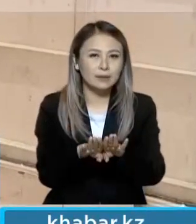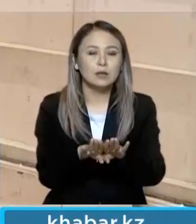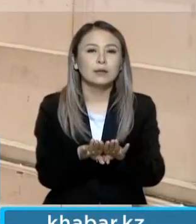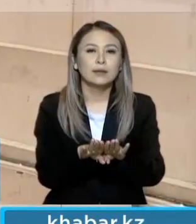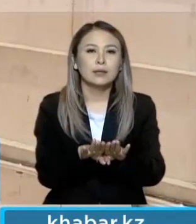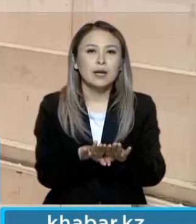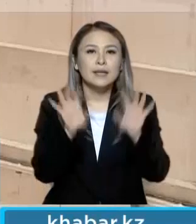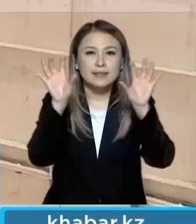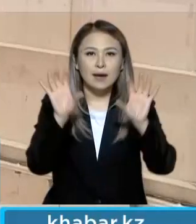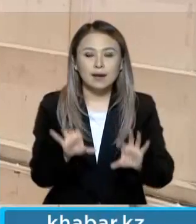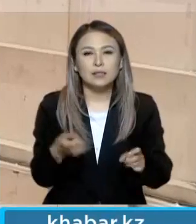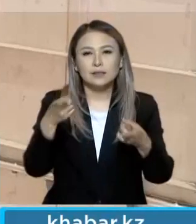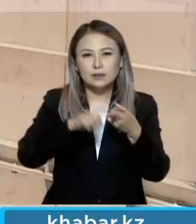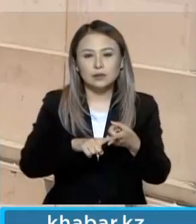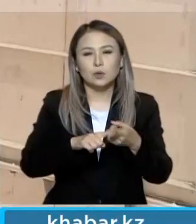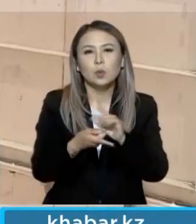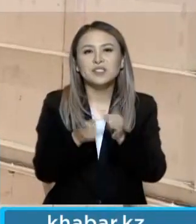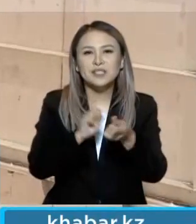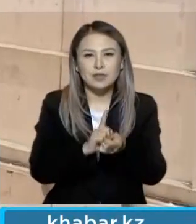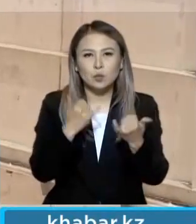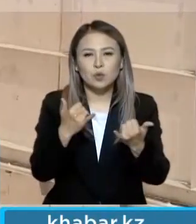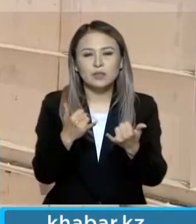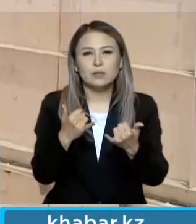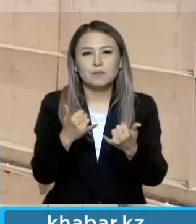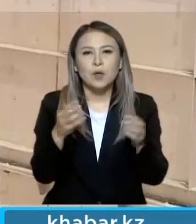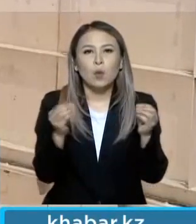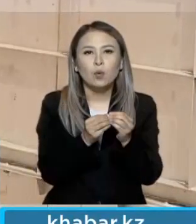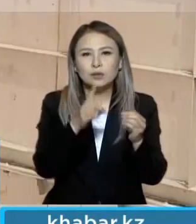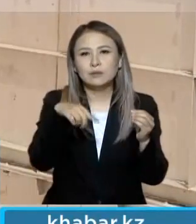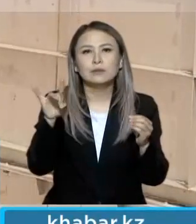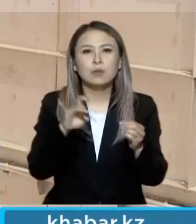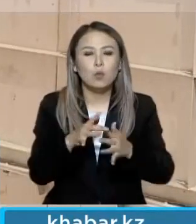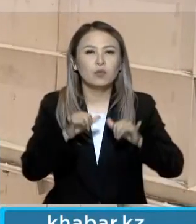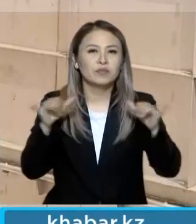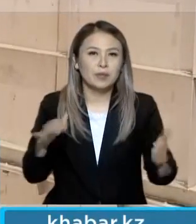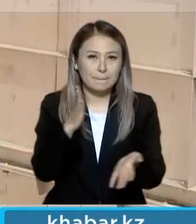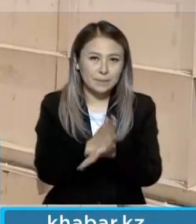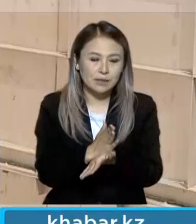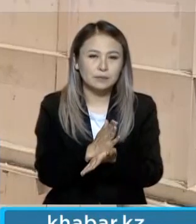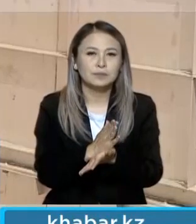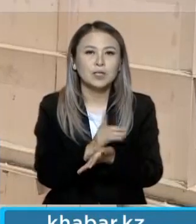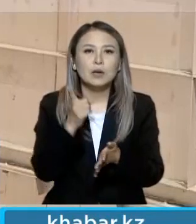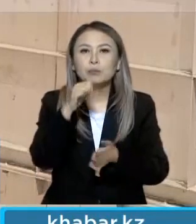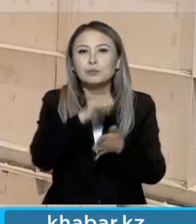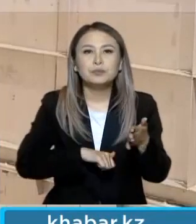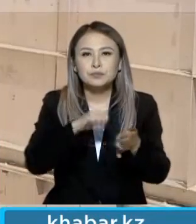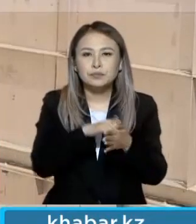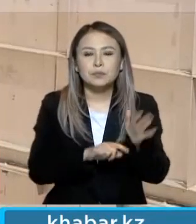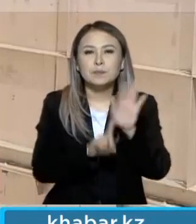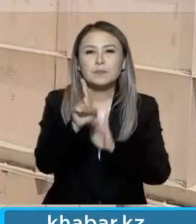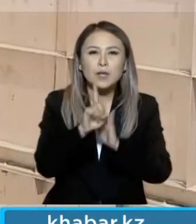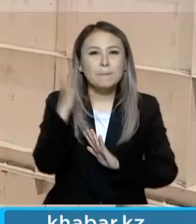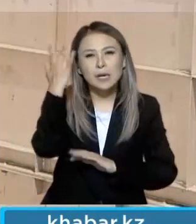Бірақ заңға тиісті өзгерістер енгізді және осы штрафтың көлемі 10 есе ұлғайды. Ол неге десеңіз, ол басты